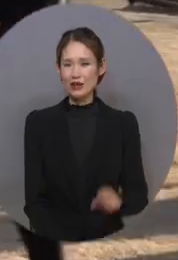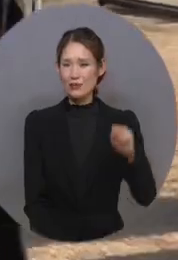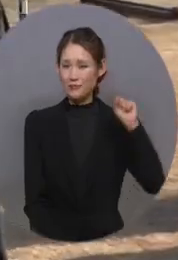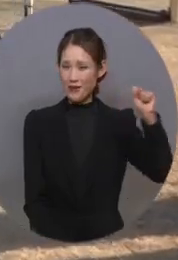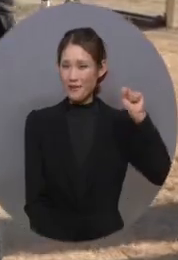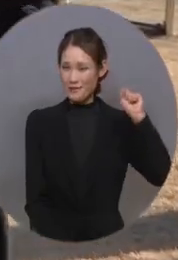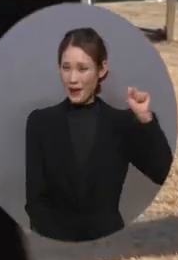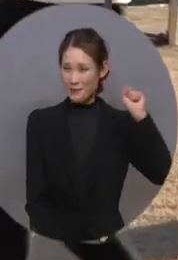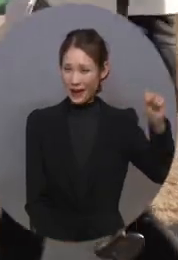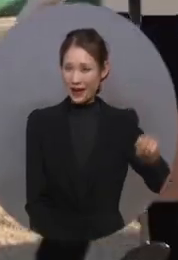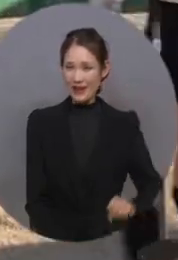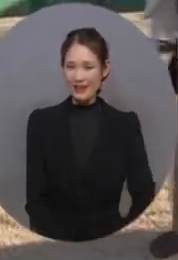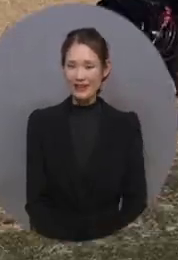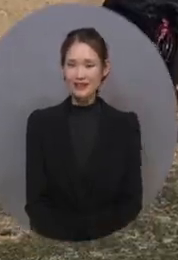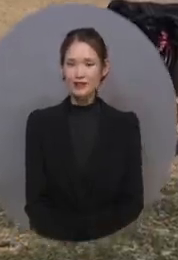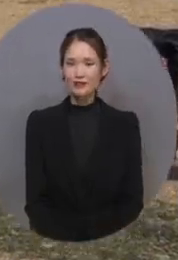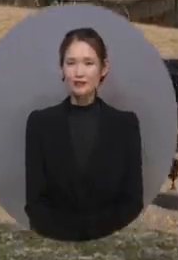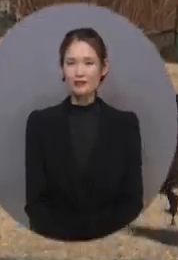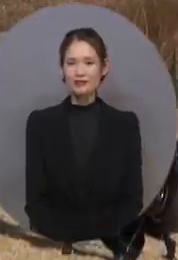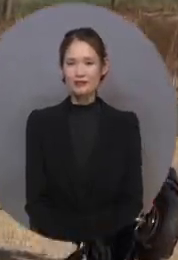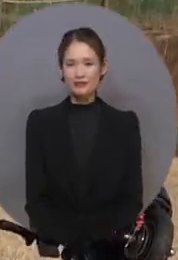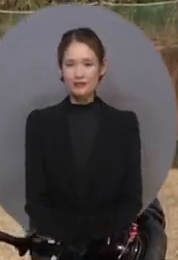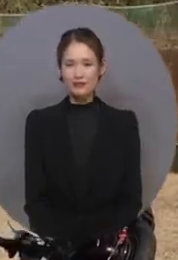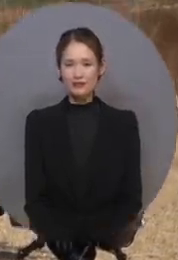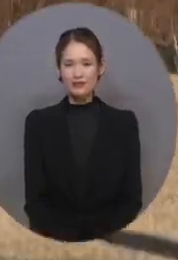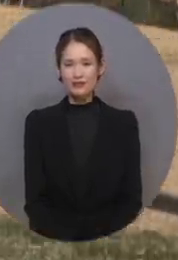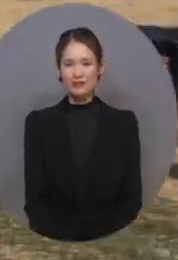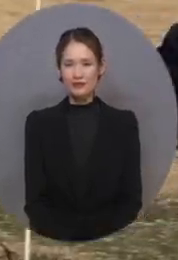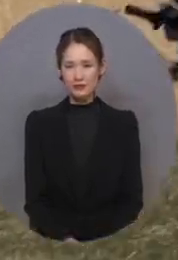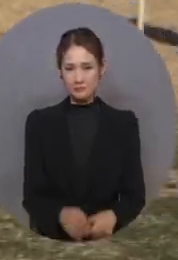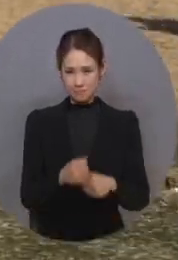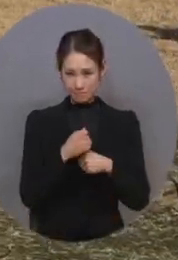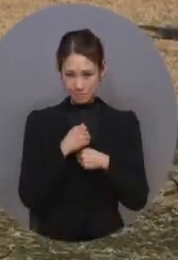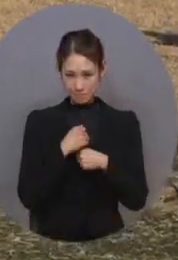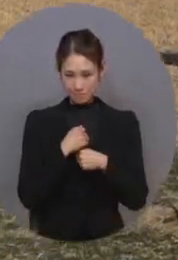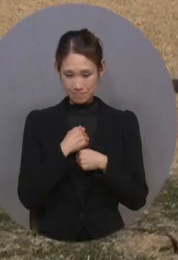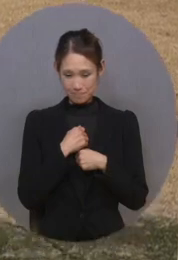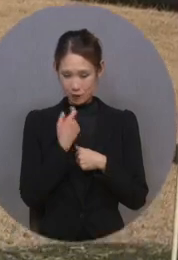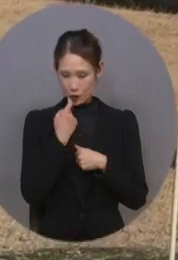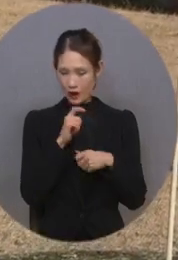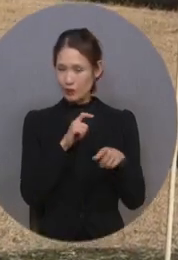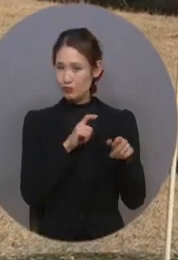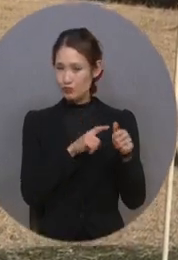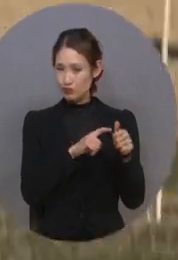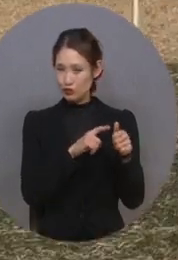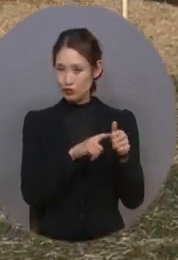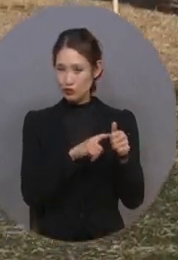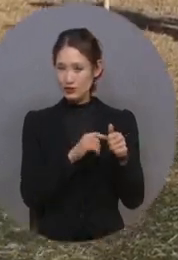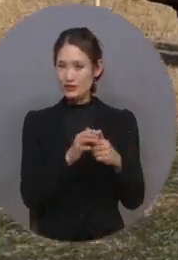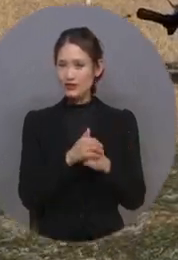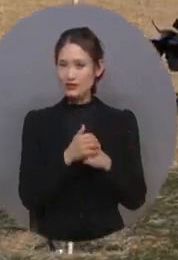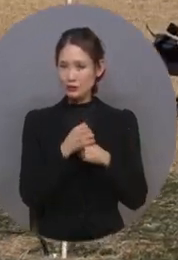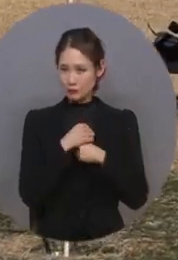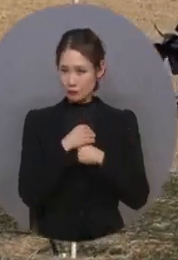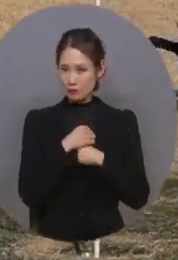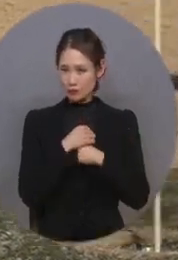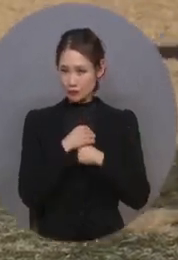화이팅! 브라보! 자, 신중한 황프로님. 신중해야죠. 자, 황프로님.